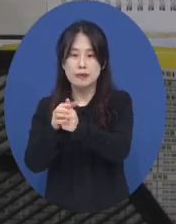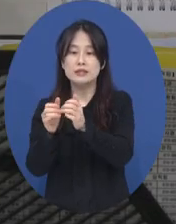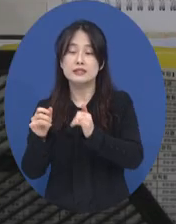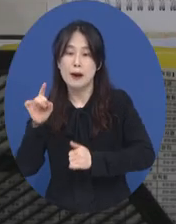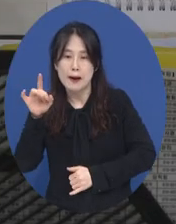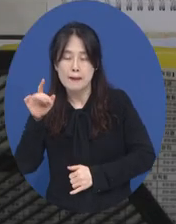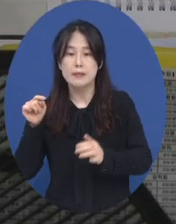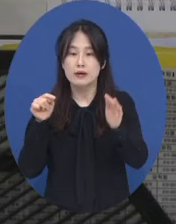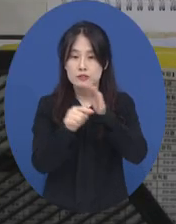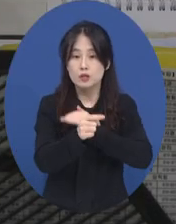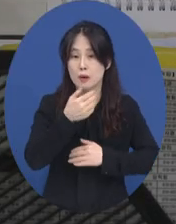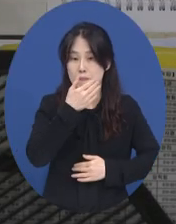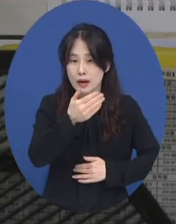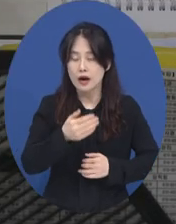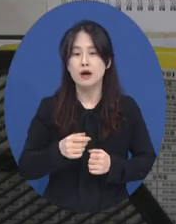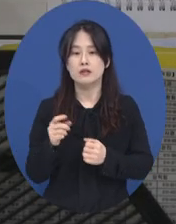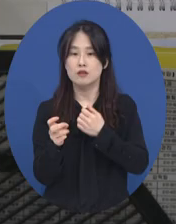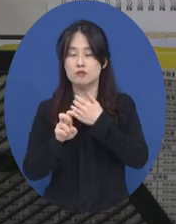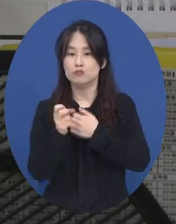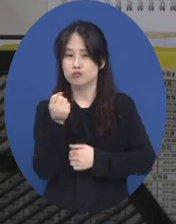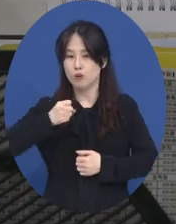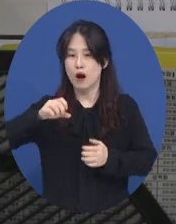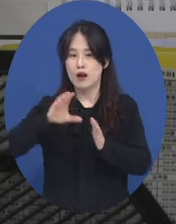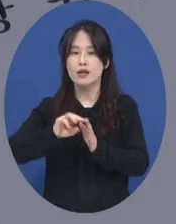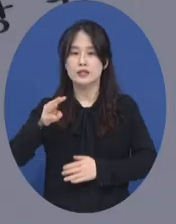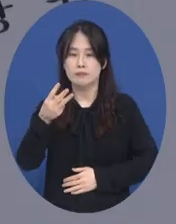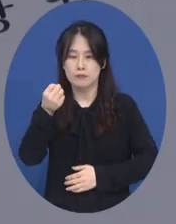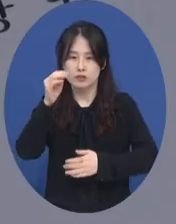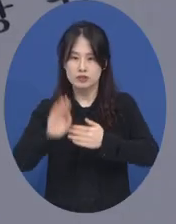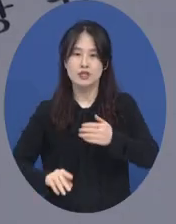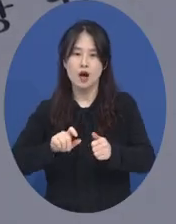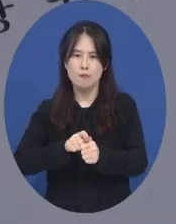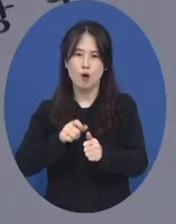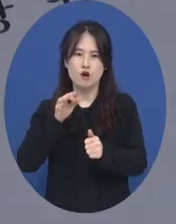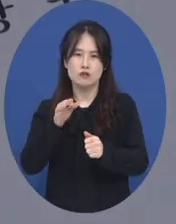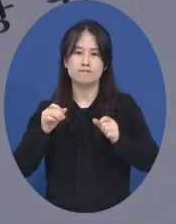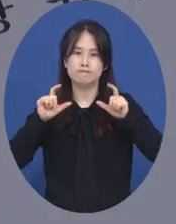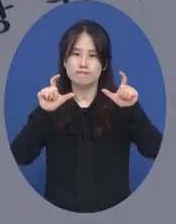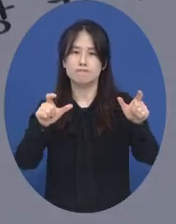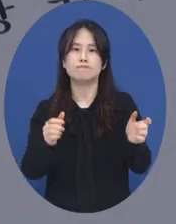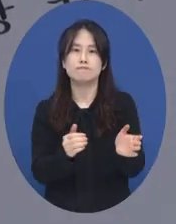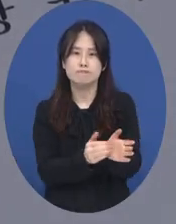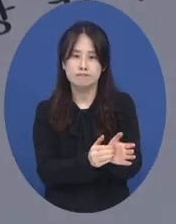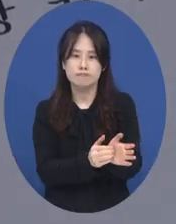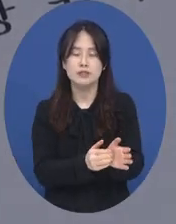이외에는 출입할 수 없고 이를 위반하면 300만 원 이하 벌금형에 처해집니다.